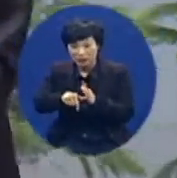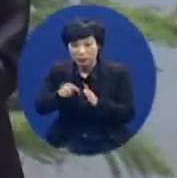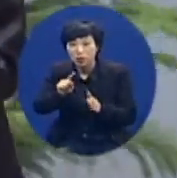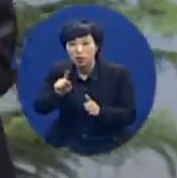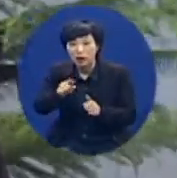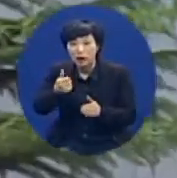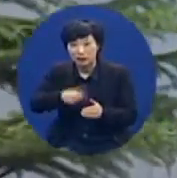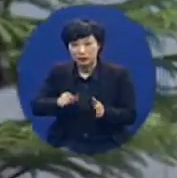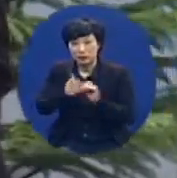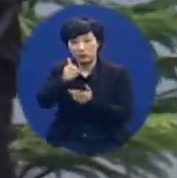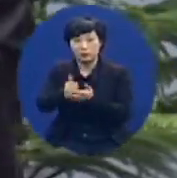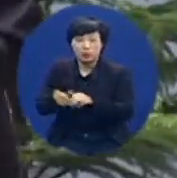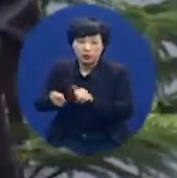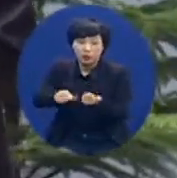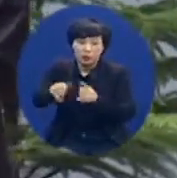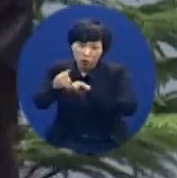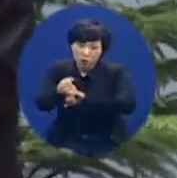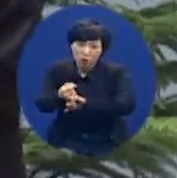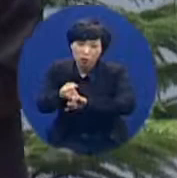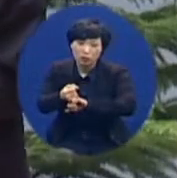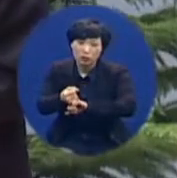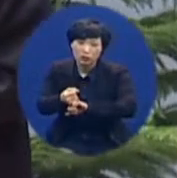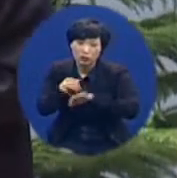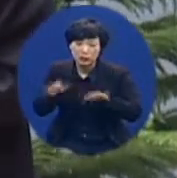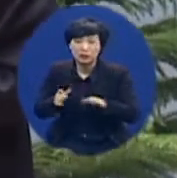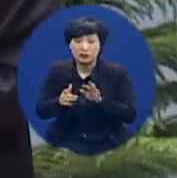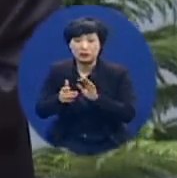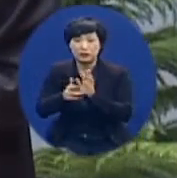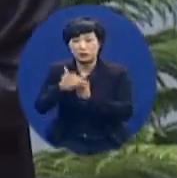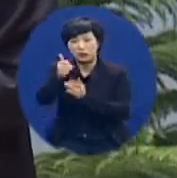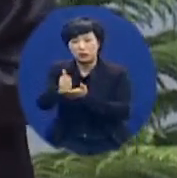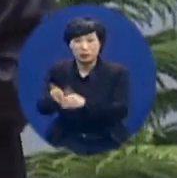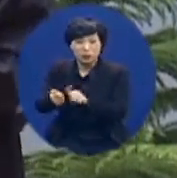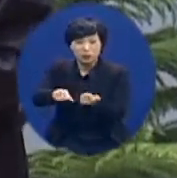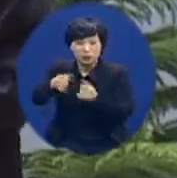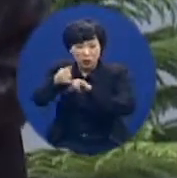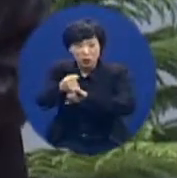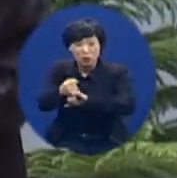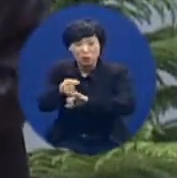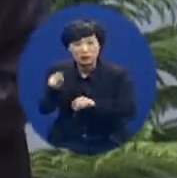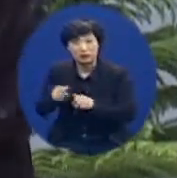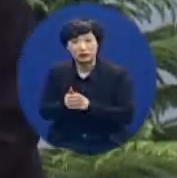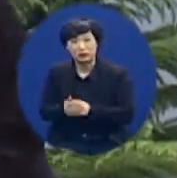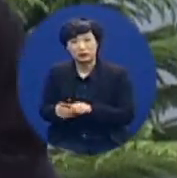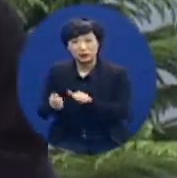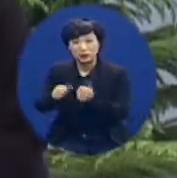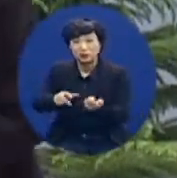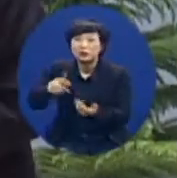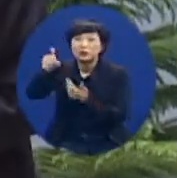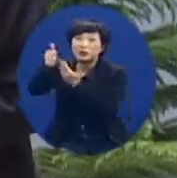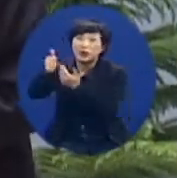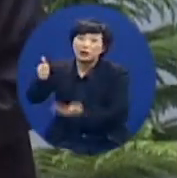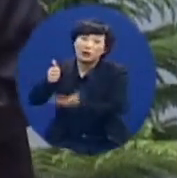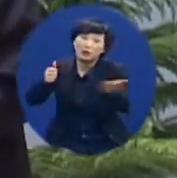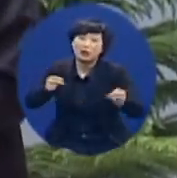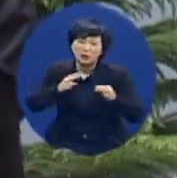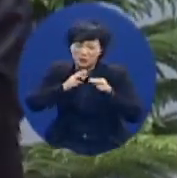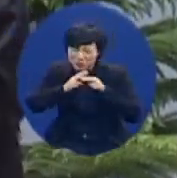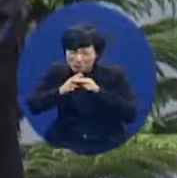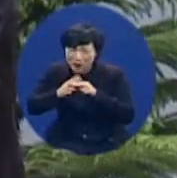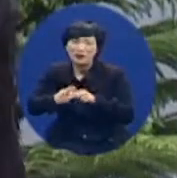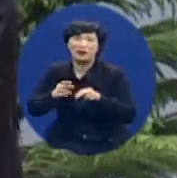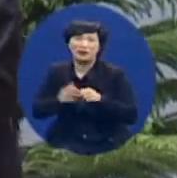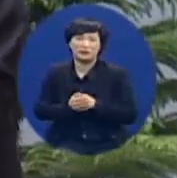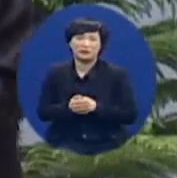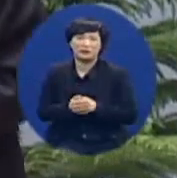않으면 안 이루어져 아멘 죽어야 돼 아멘 죽으신 분에게 껏 우리도